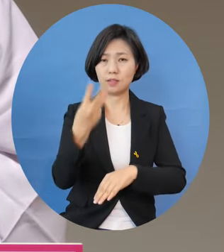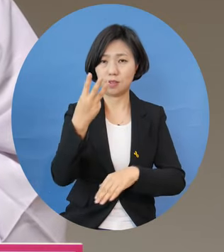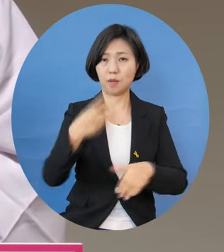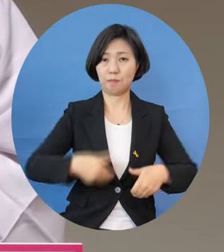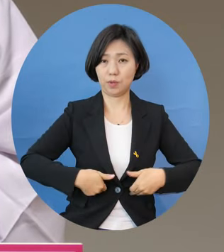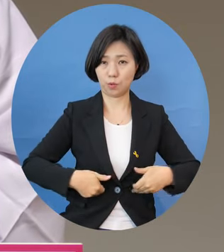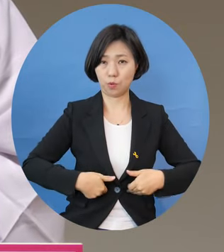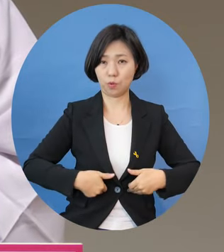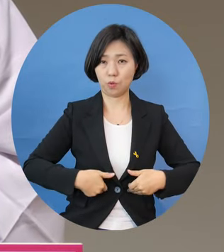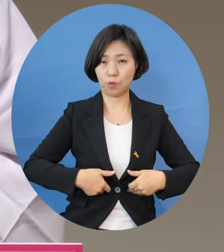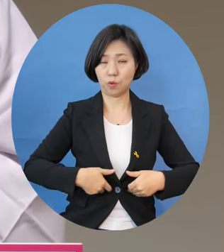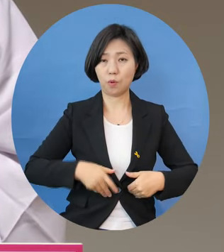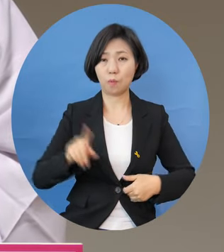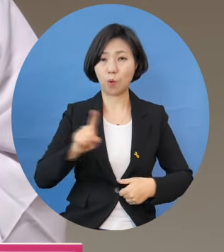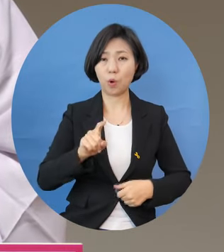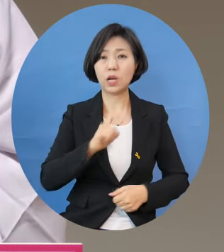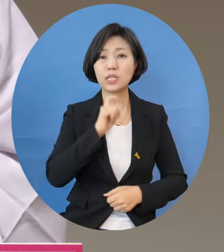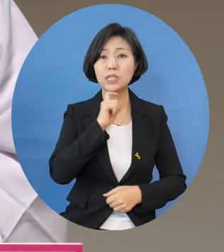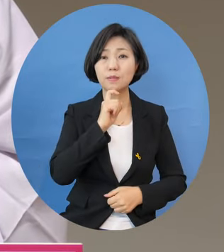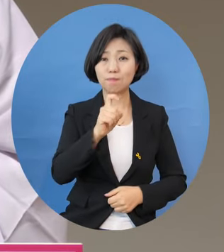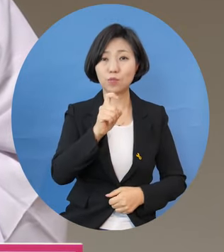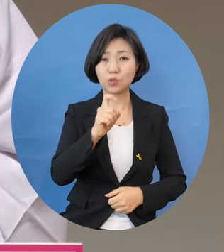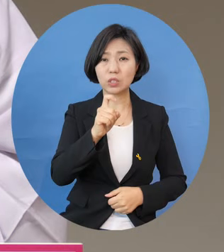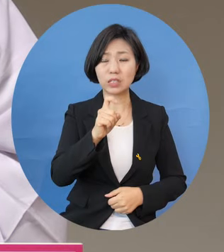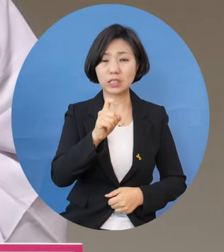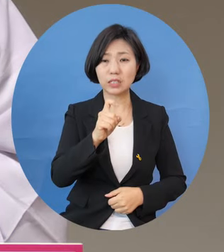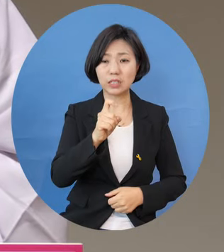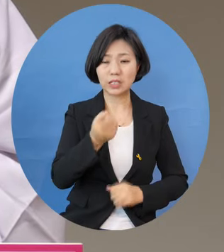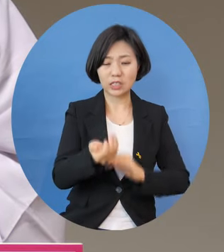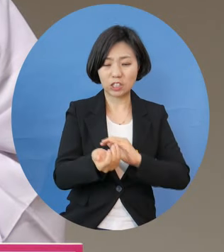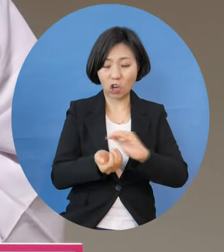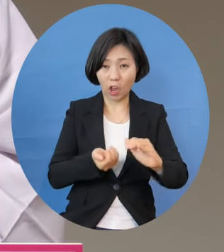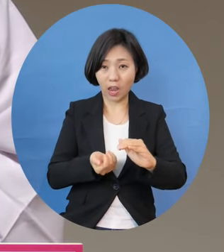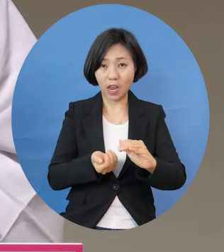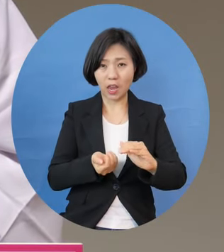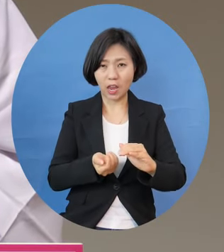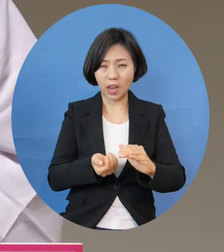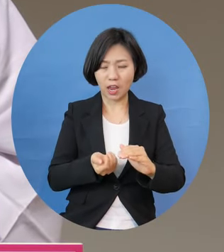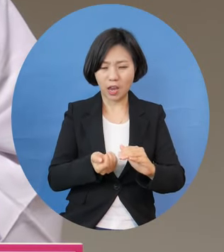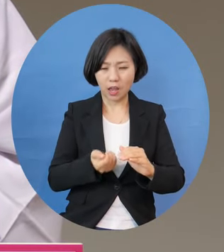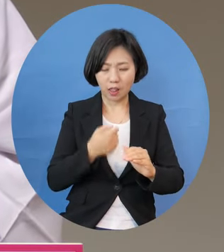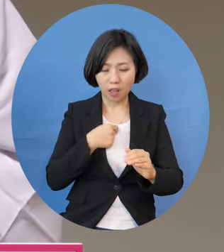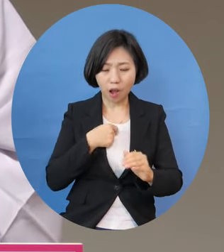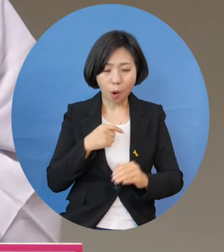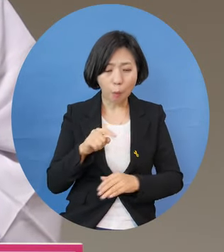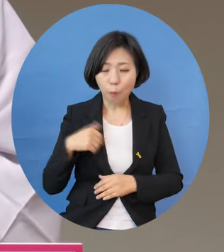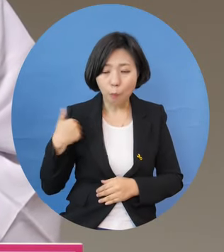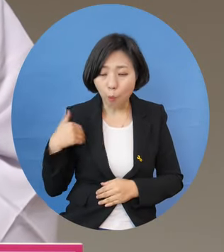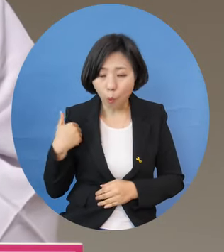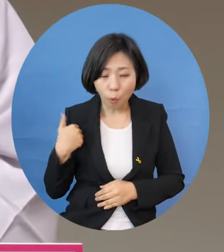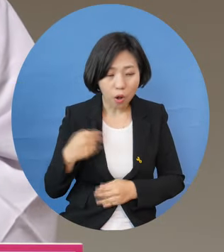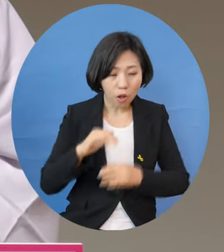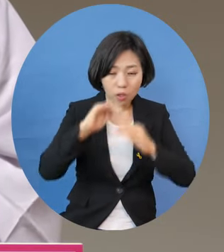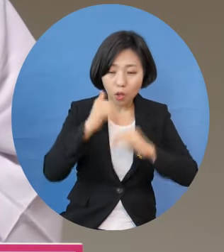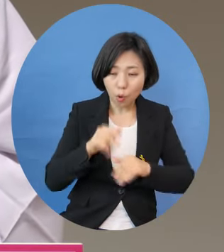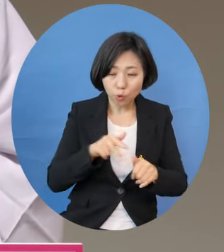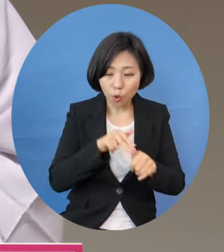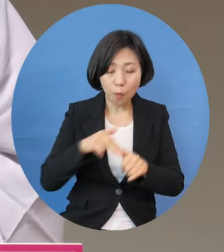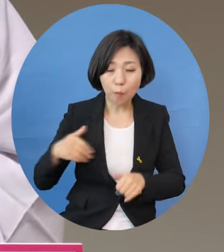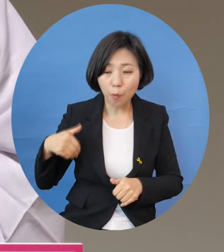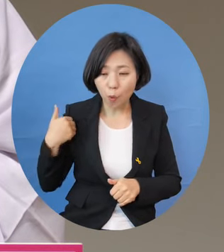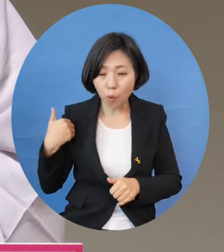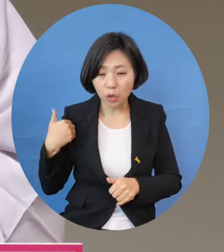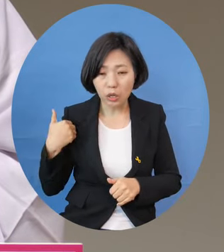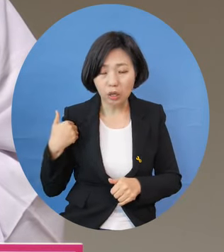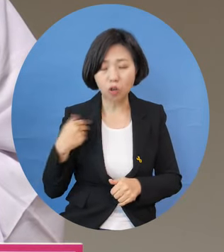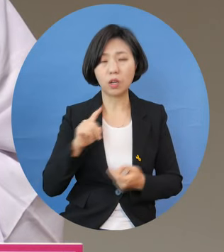첫째, 한 10분 정도 오늘 수업할 거 많이 하지 말고, 뭘 모르는지 알아가는 게 아니고 뭘 모르는지를 확인해